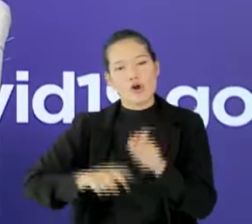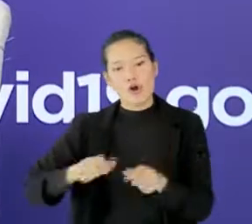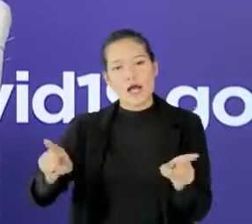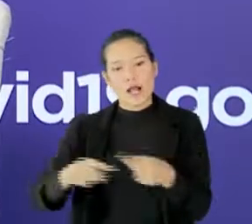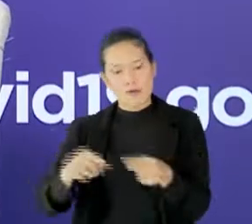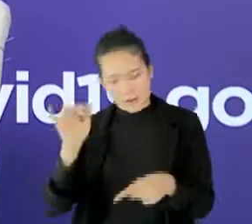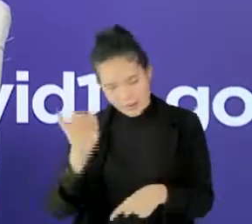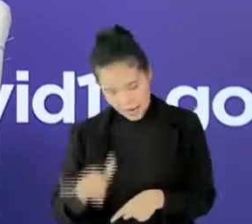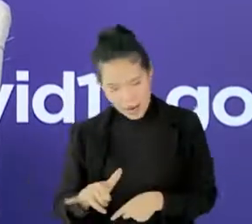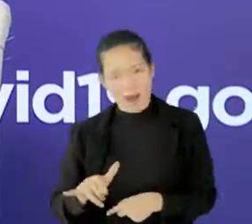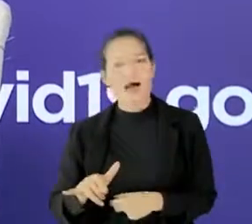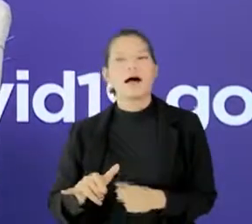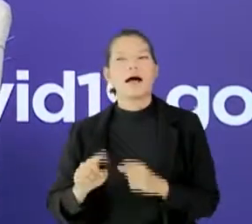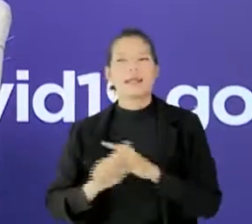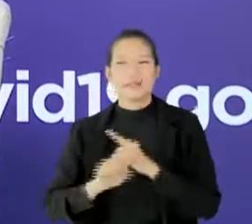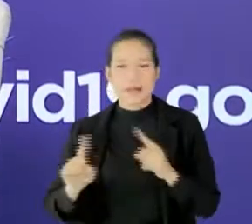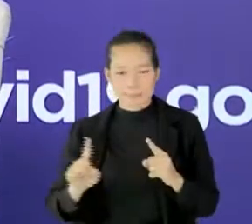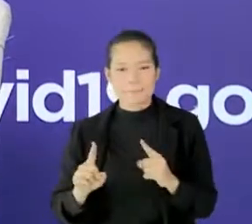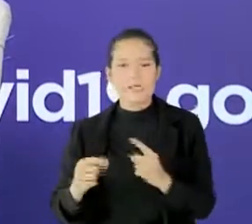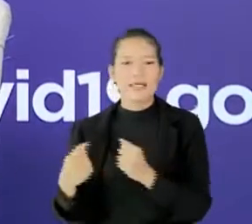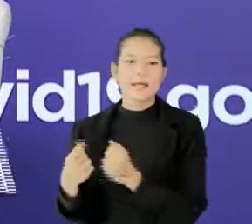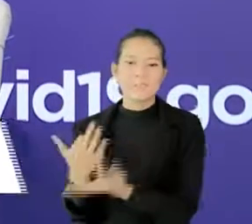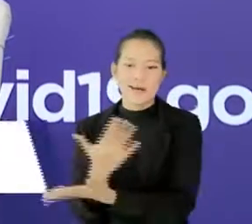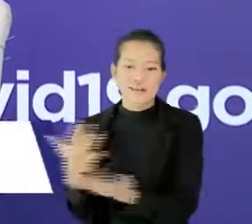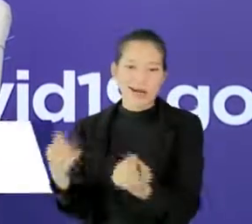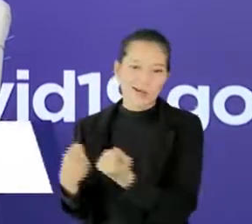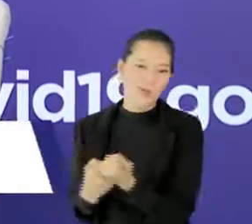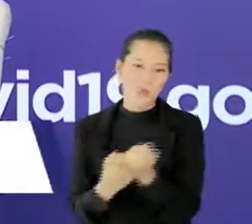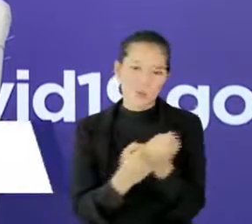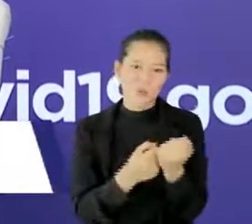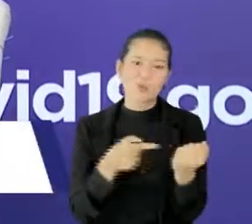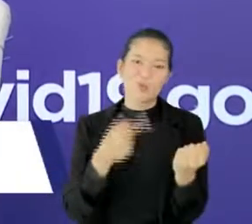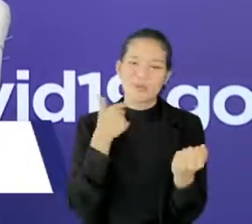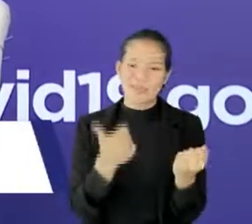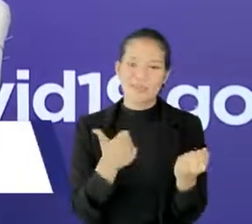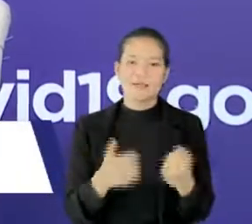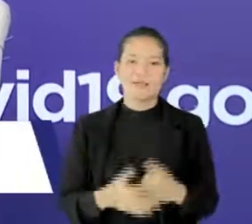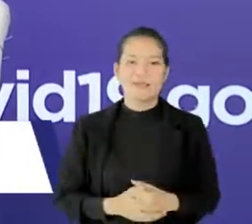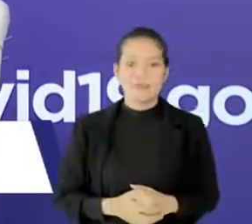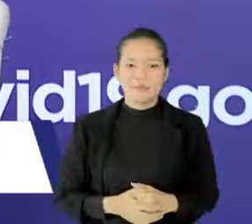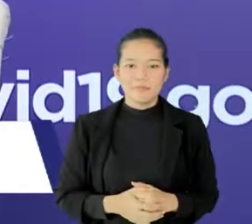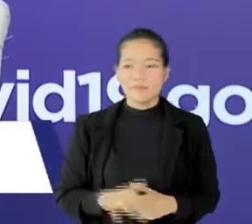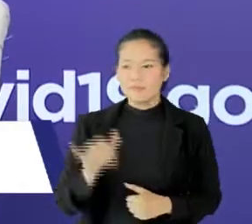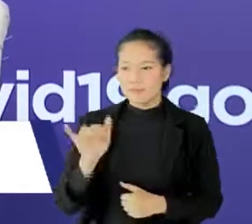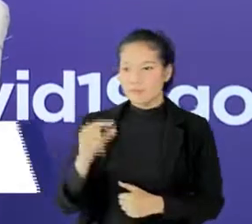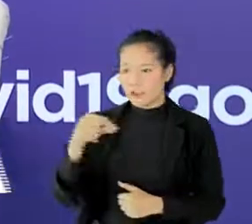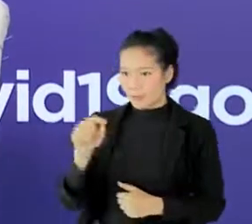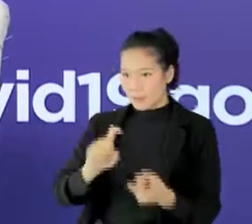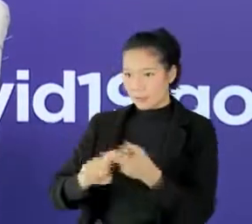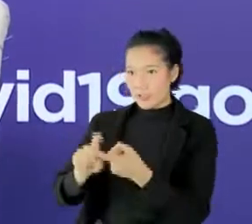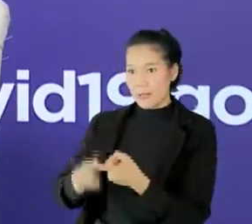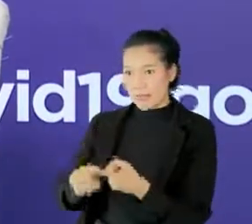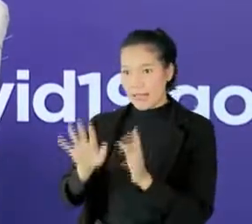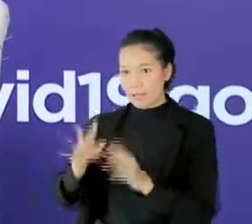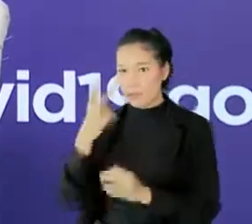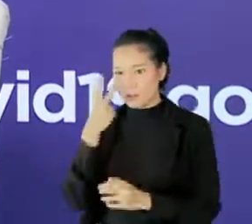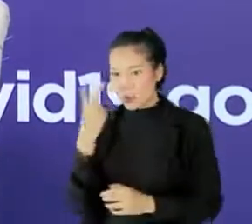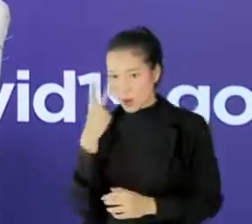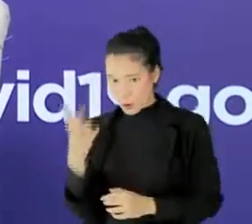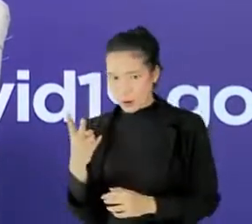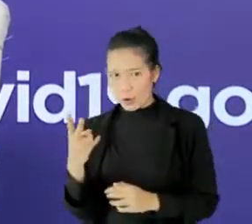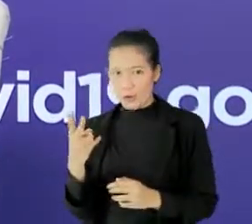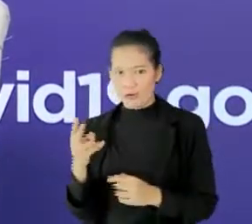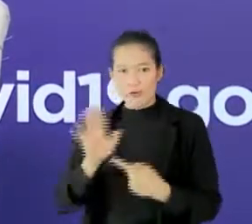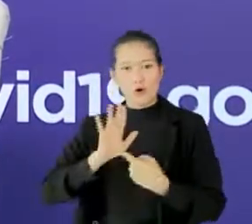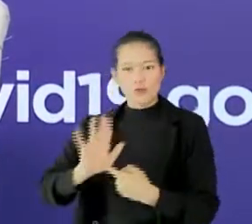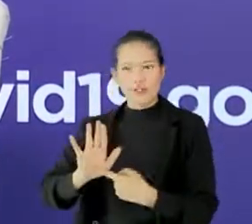musisi memang. Tapi dengan dukungan masyarakat itu penting sekali. Tuh, jadi teman-teman jangan lupa nanti saksikan